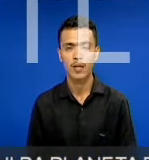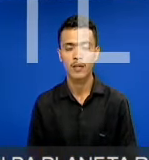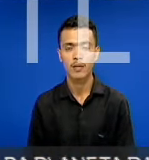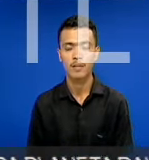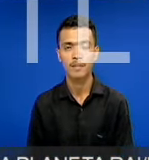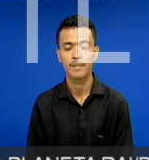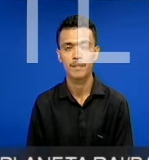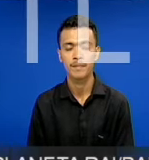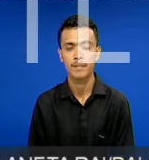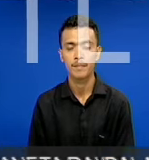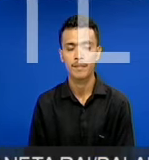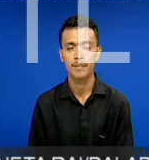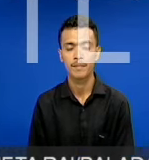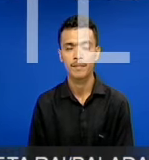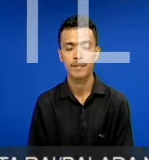m